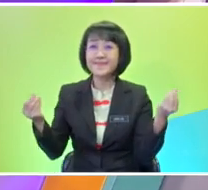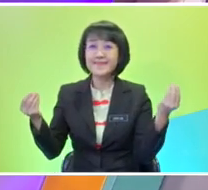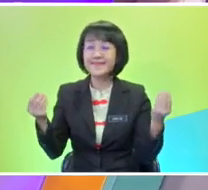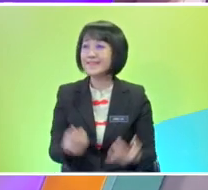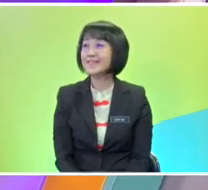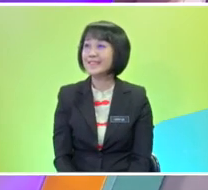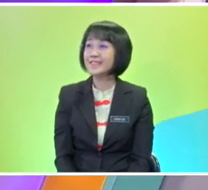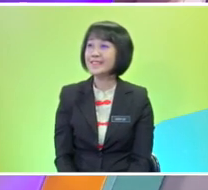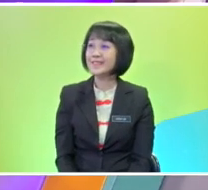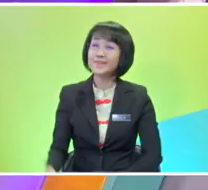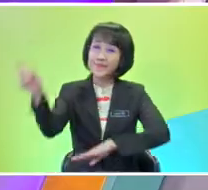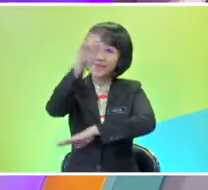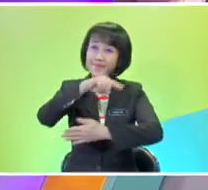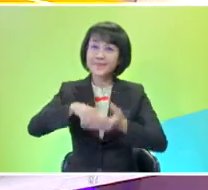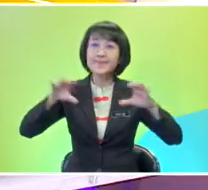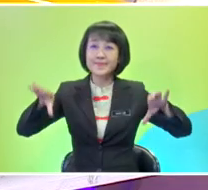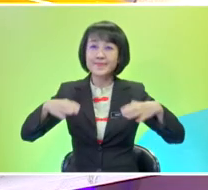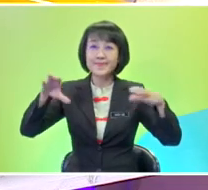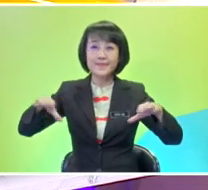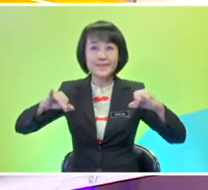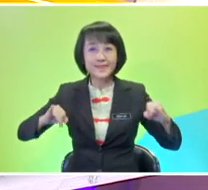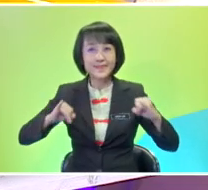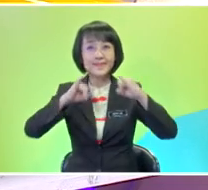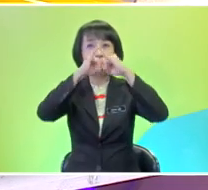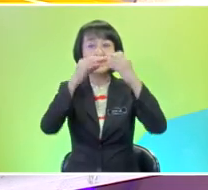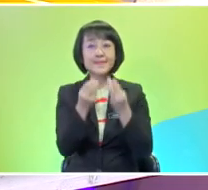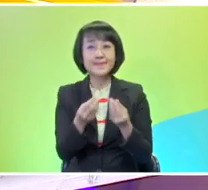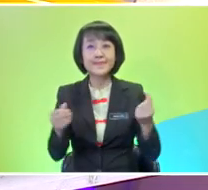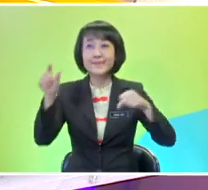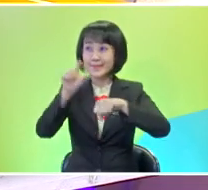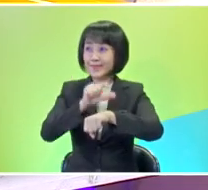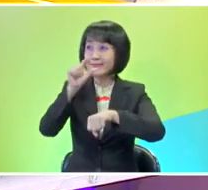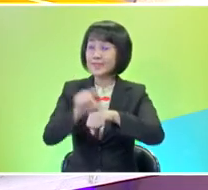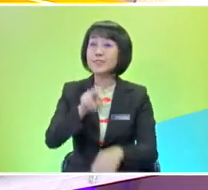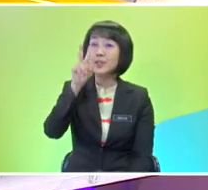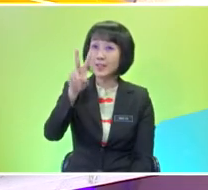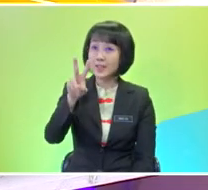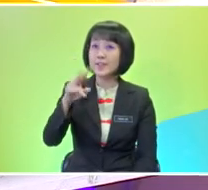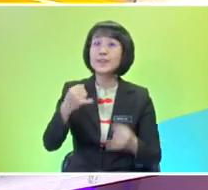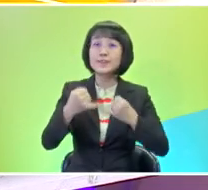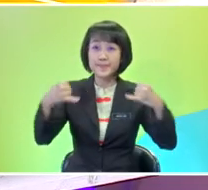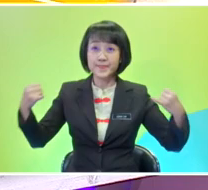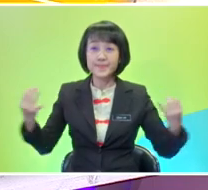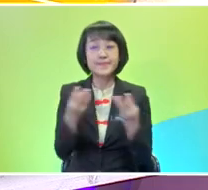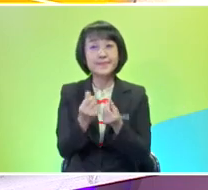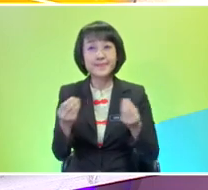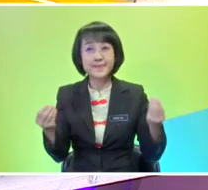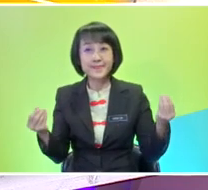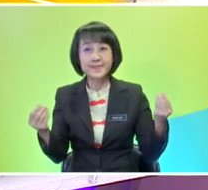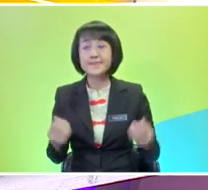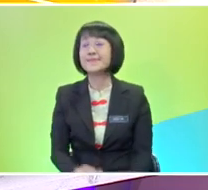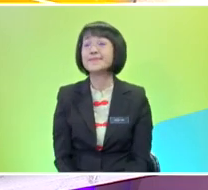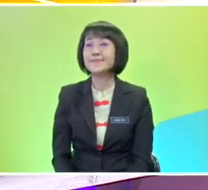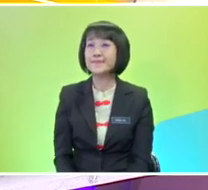hari ini kita akan membuat istana pasir dengan menggunakan dua jenis fase hari ini Cik ke bawah Kak Mira dan